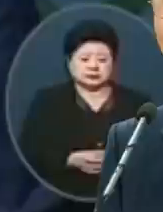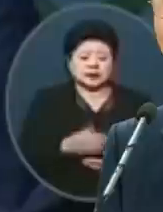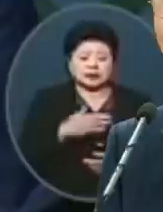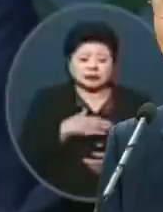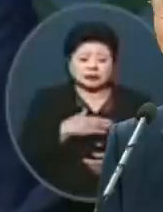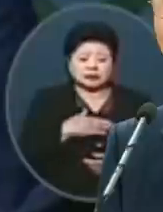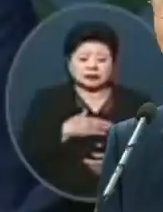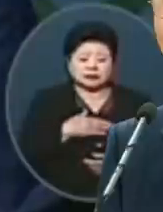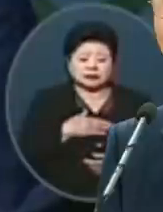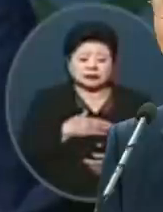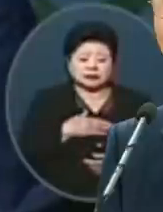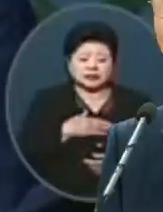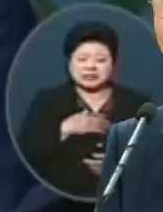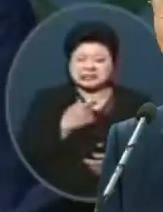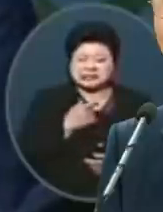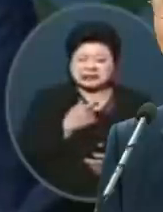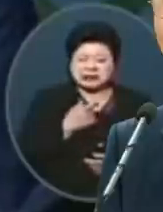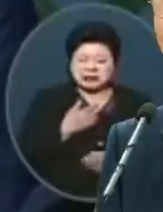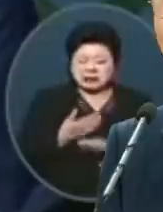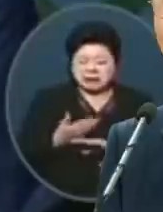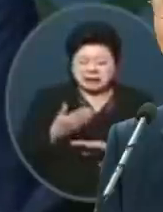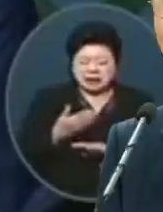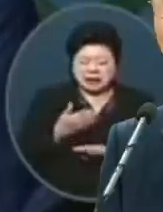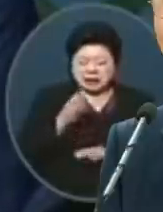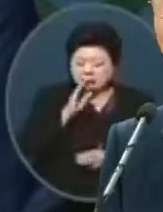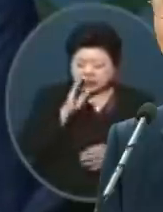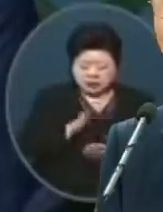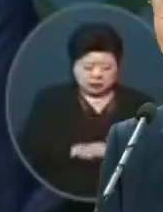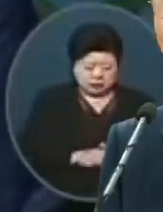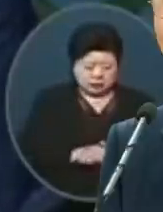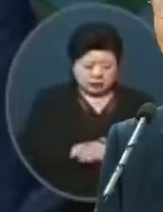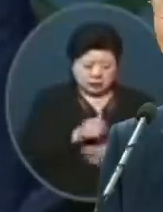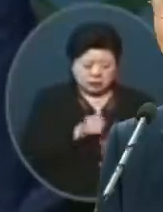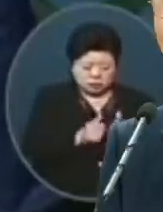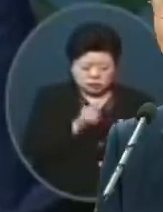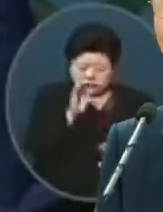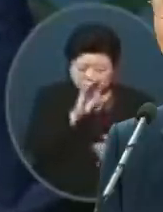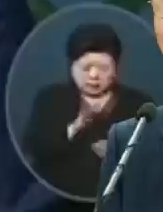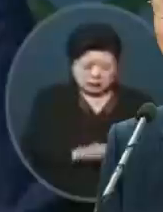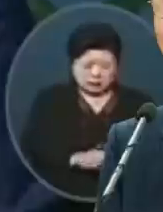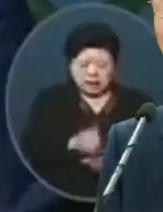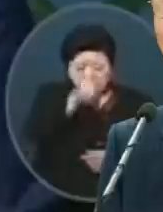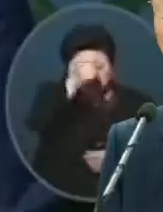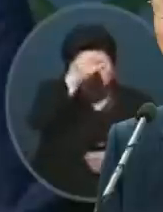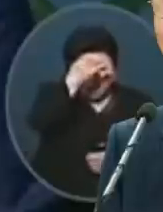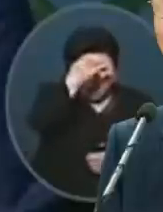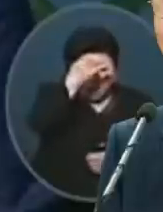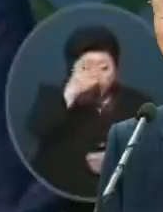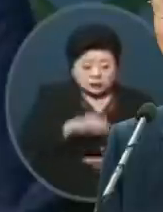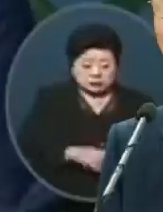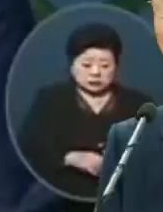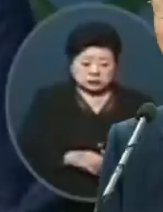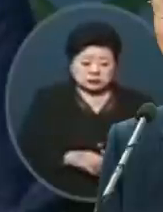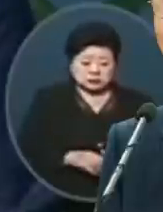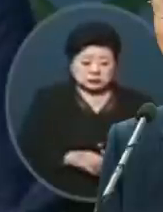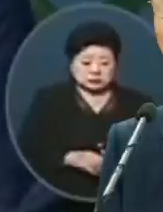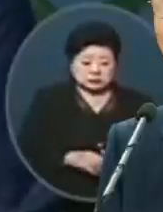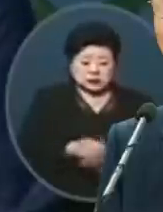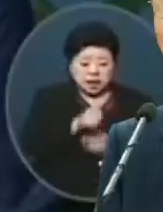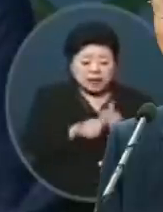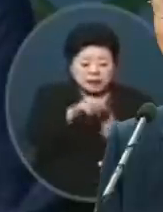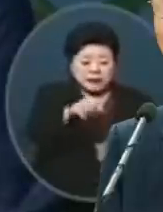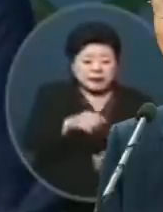나는 그렇게 생각 안 합니다 하고 다른 소리 하면 하나님과 경쟁이 되는 것입니다. 아담과 하와가 나와서 하나님